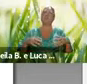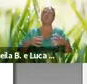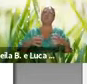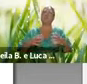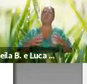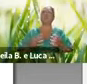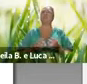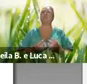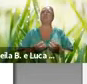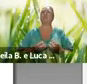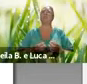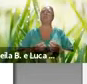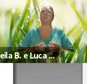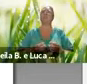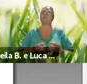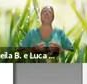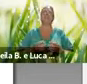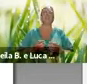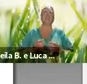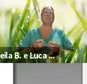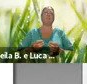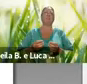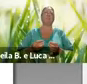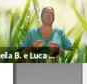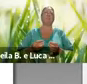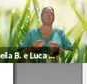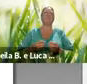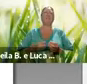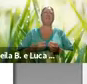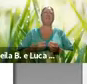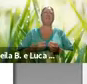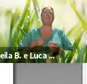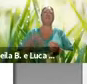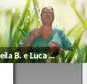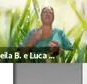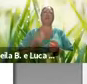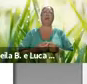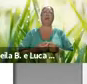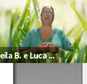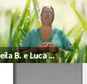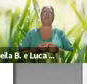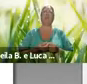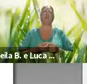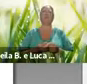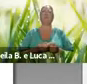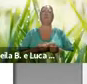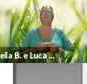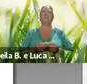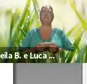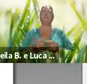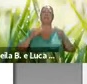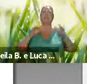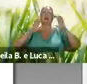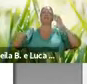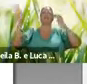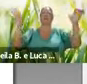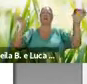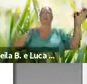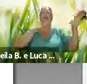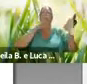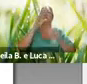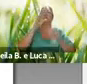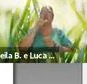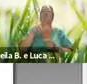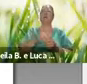un luminoso stimolo che si stendeva dai nervi fino al cervello, dal quale si